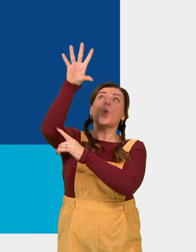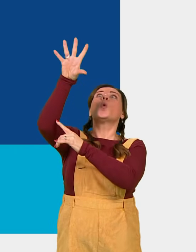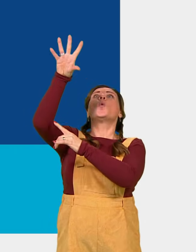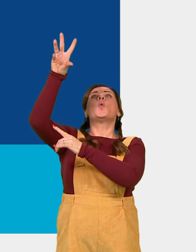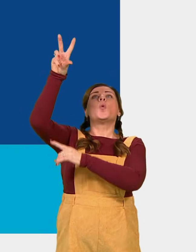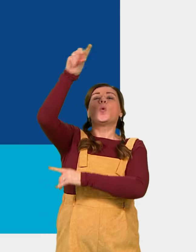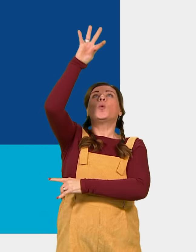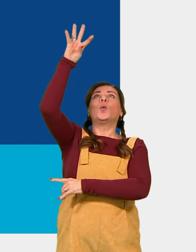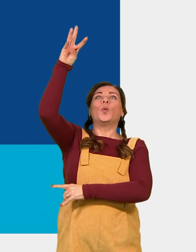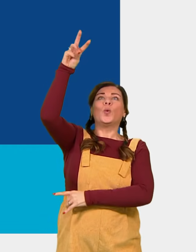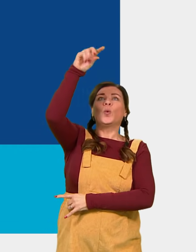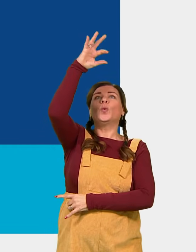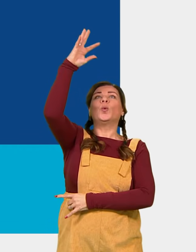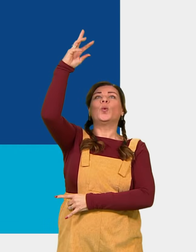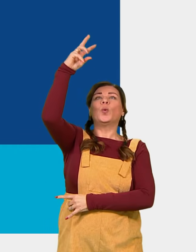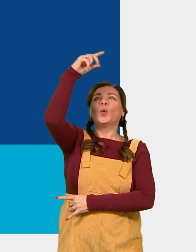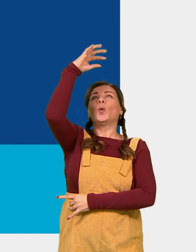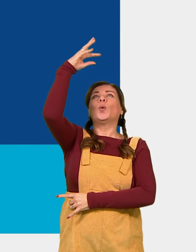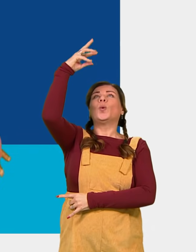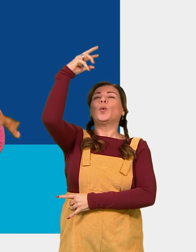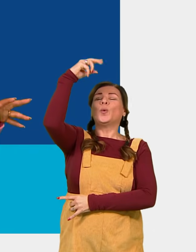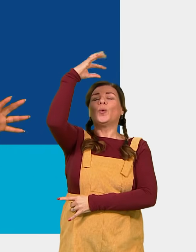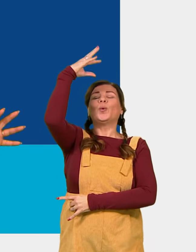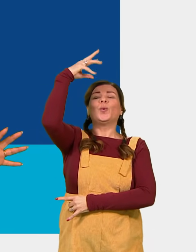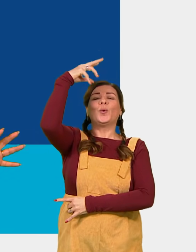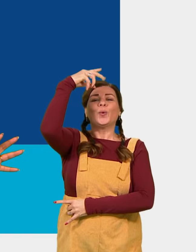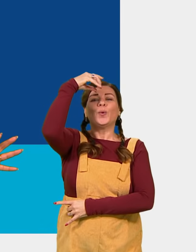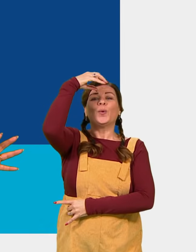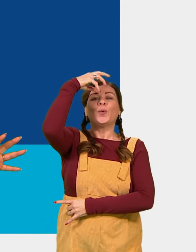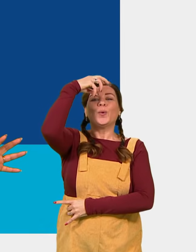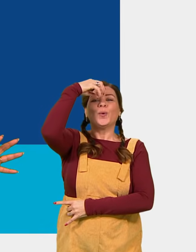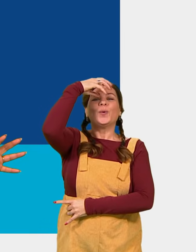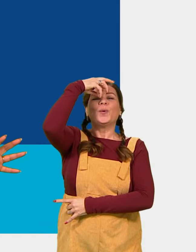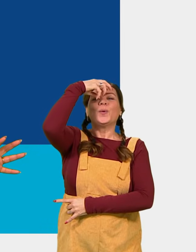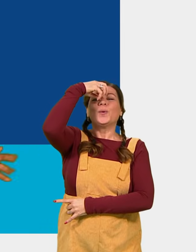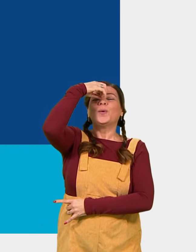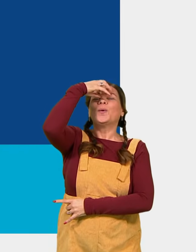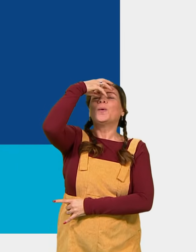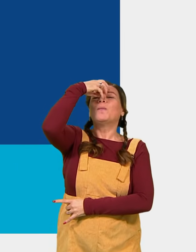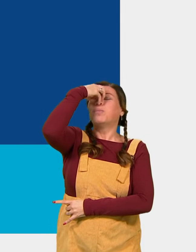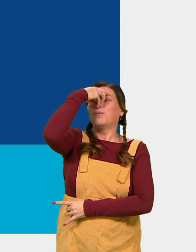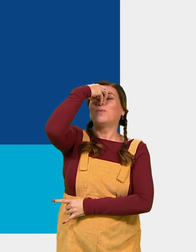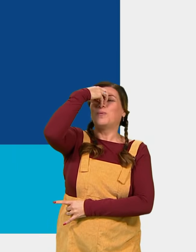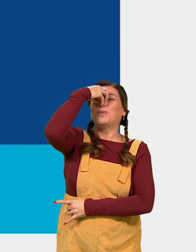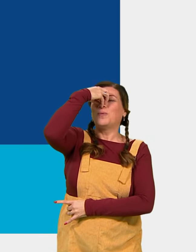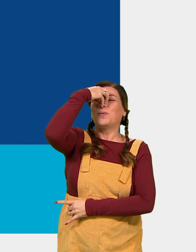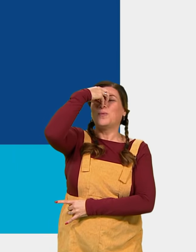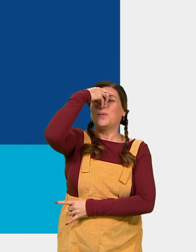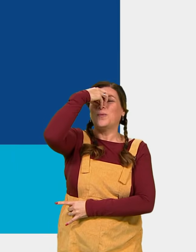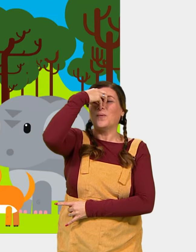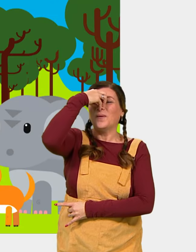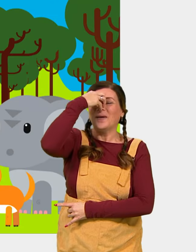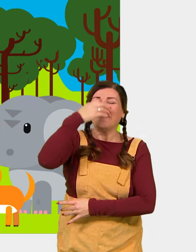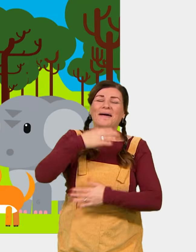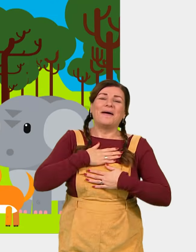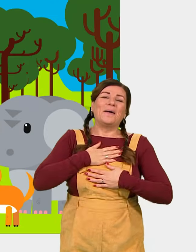thynnu ei hun yn rydd o'r goeden, nes iddo lanio'n ysgafn fel plien ar drwy'n jungle.